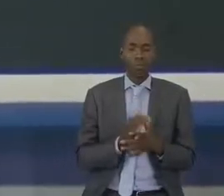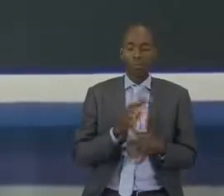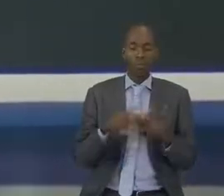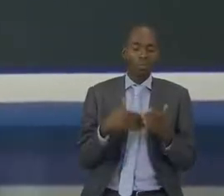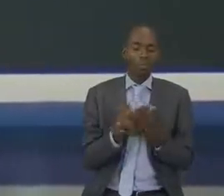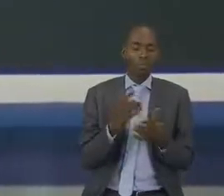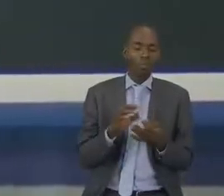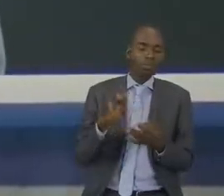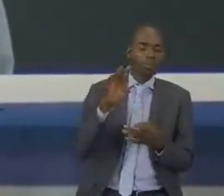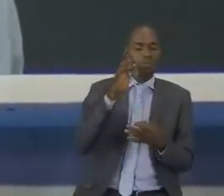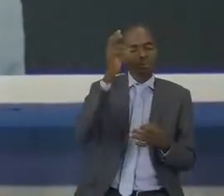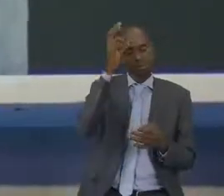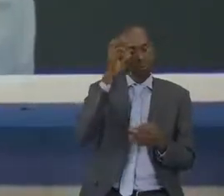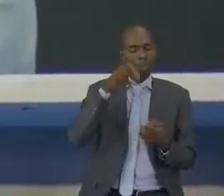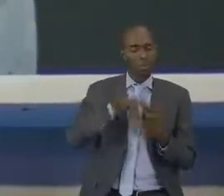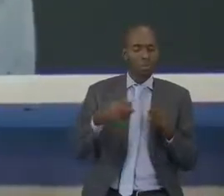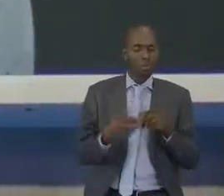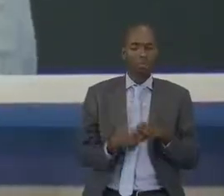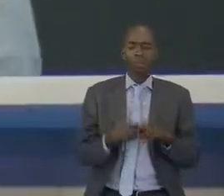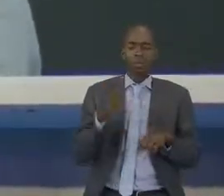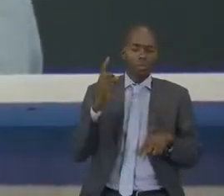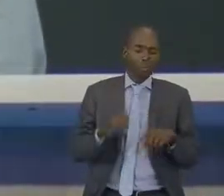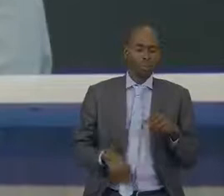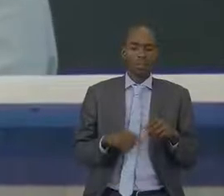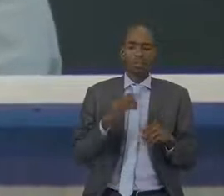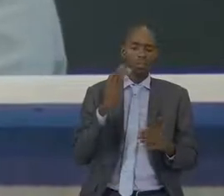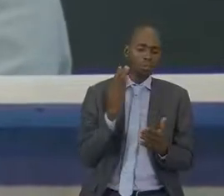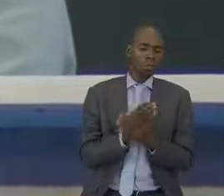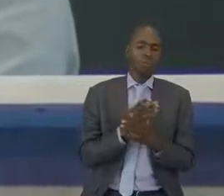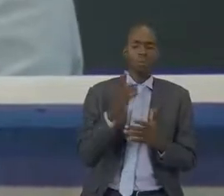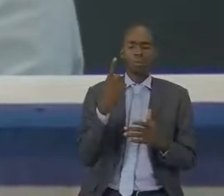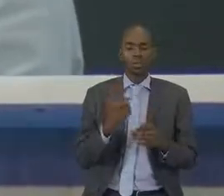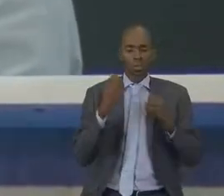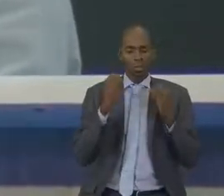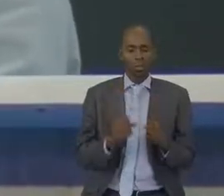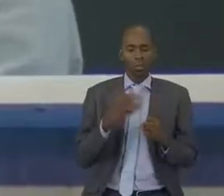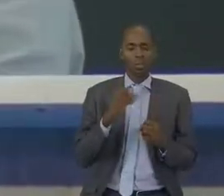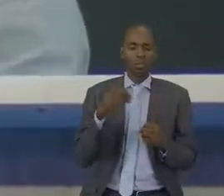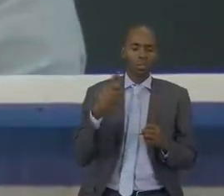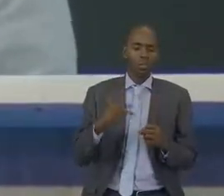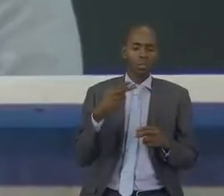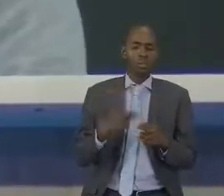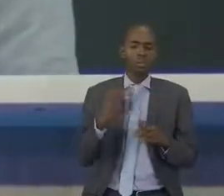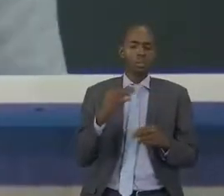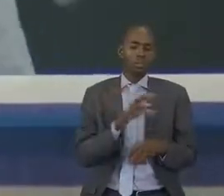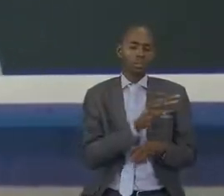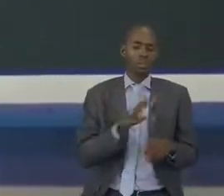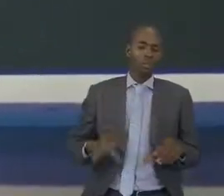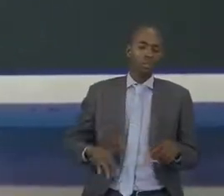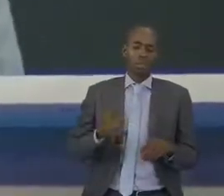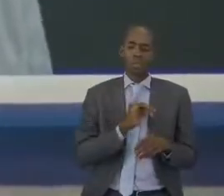Tous les problèmes spirituels démoniaques ne pourraient pas résister à la puissance de Dieu et au nom de Christ. Je vous